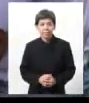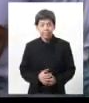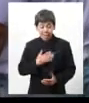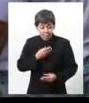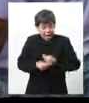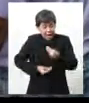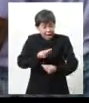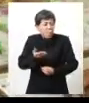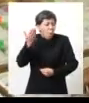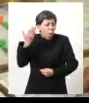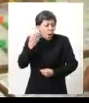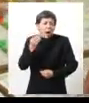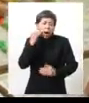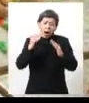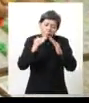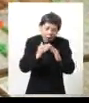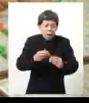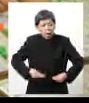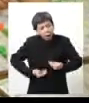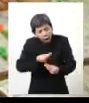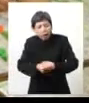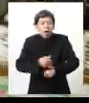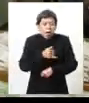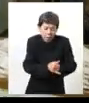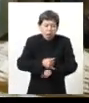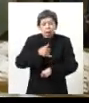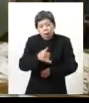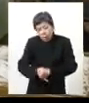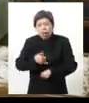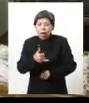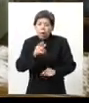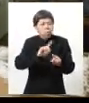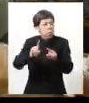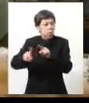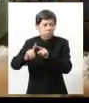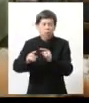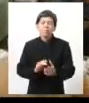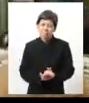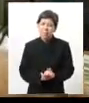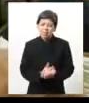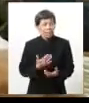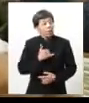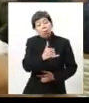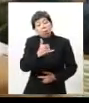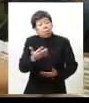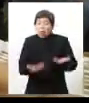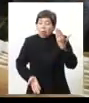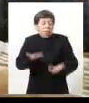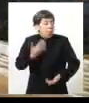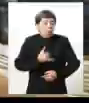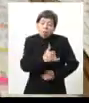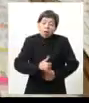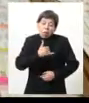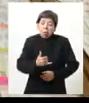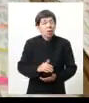ก่อนจะมาขายตรงนี้ก็เลขขายตามหมู่บ้านนะคะขายไปตามหมู่บ้านตามตลาดนัดตามอะไรอย่างเงี้ยไปแบบเรื่อยๆสมุกส